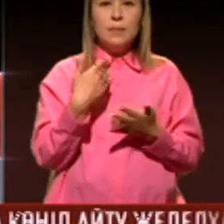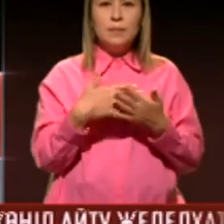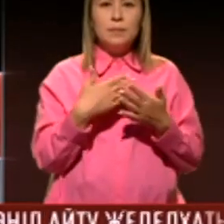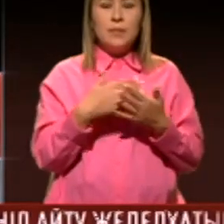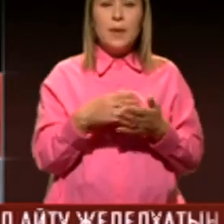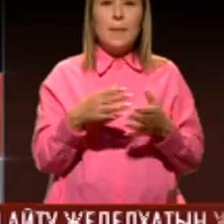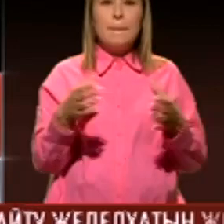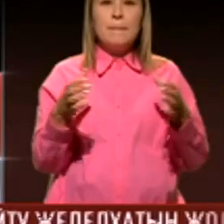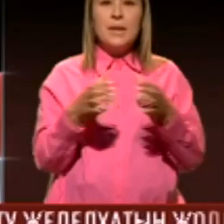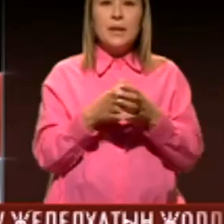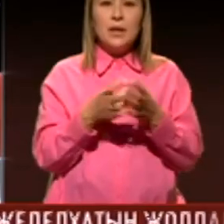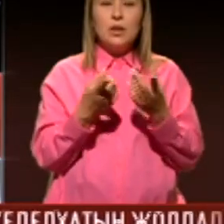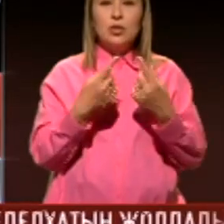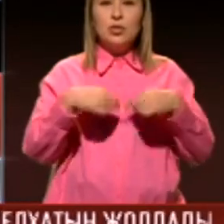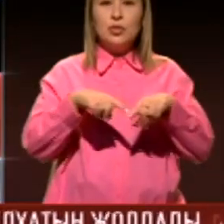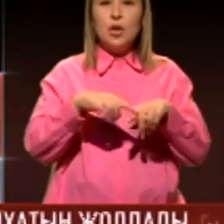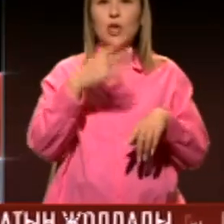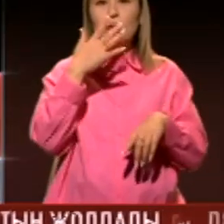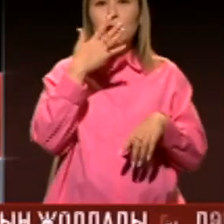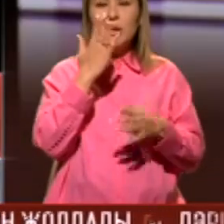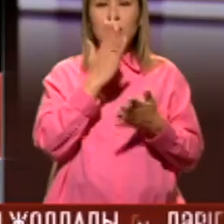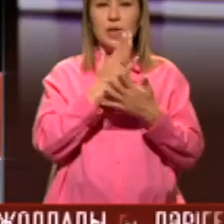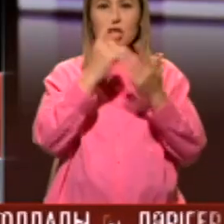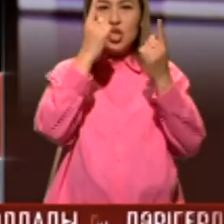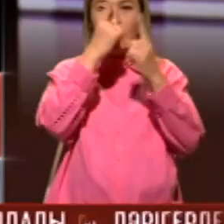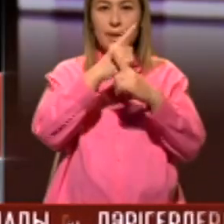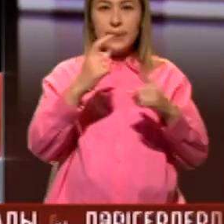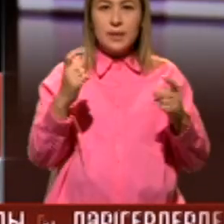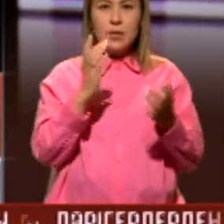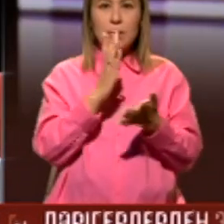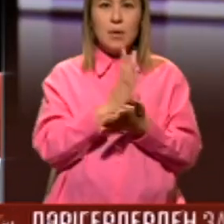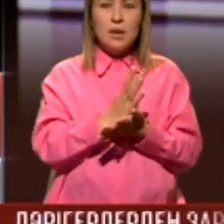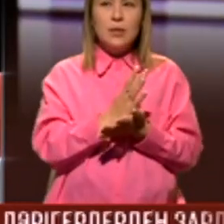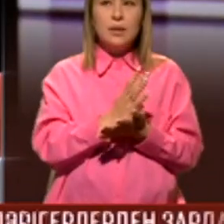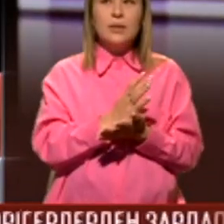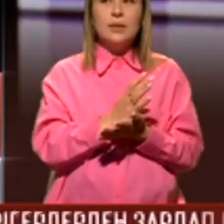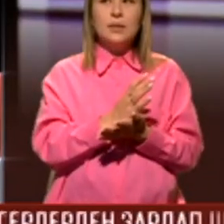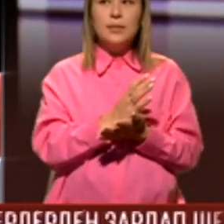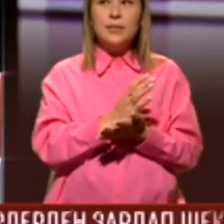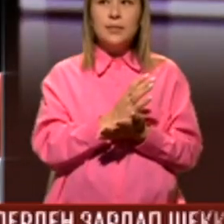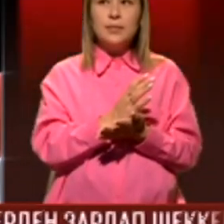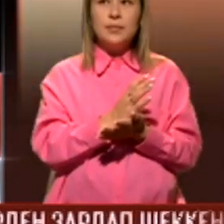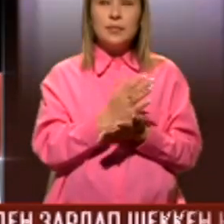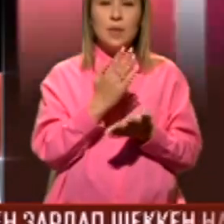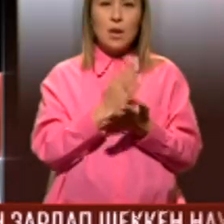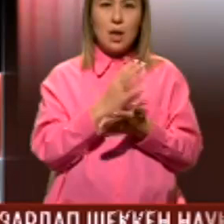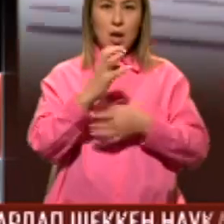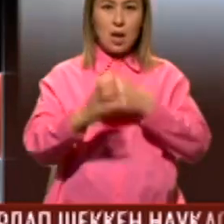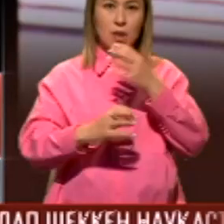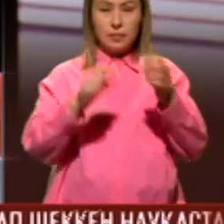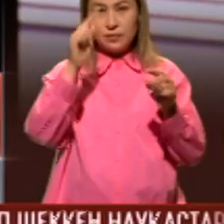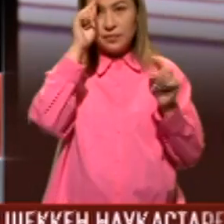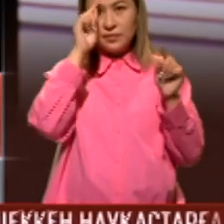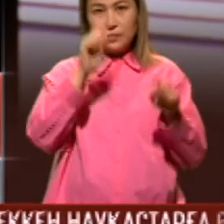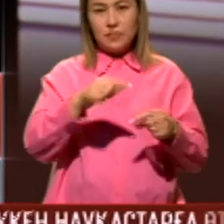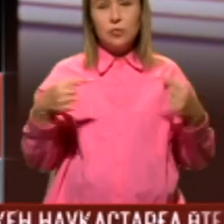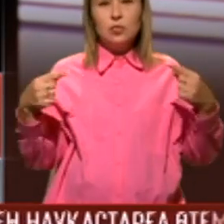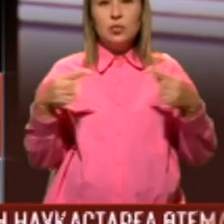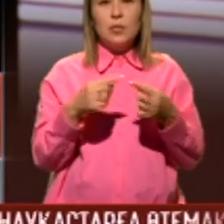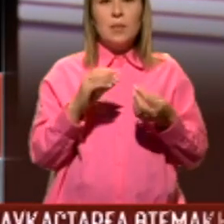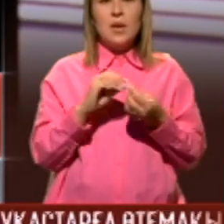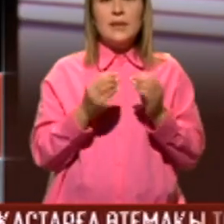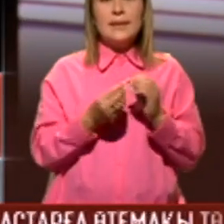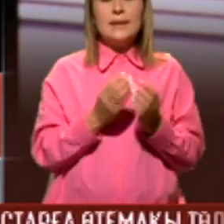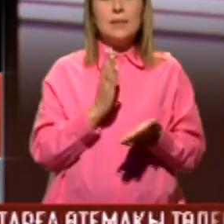Ұлттар ұйымының жарғысы бар. Ал ең бастысы және Біріккен Ұлттар ұйымының әлем елдері мойындаған аумақтық тұтастық мәселесі